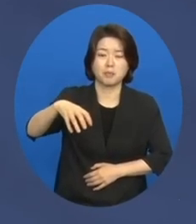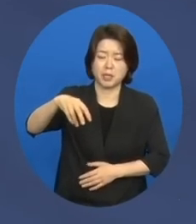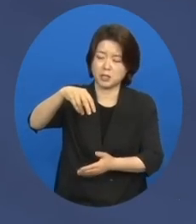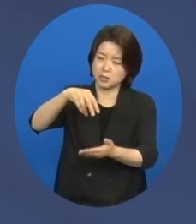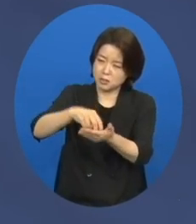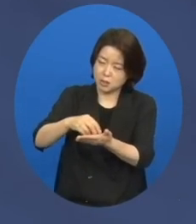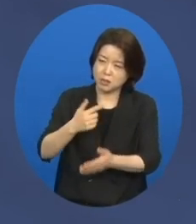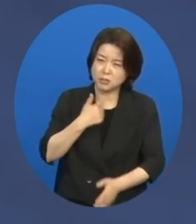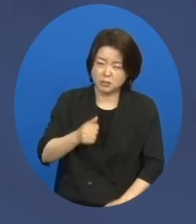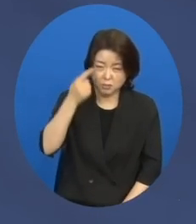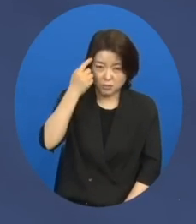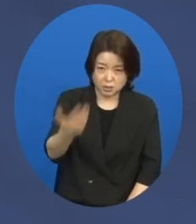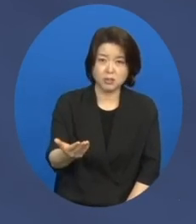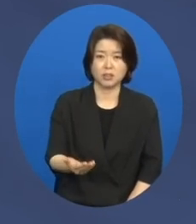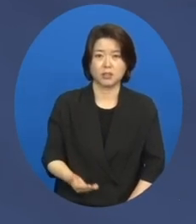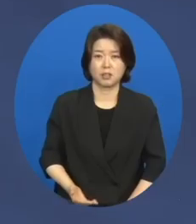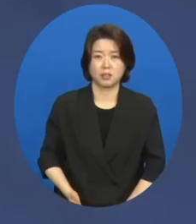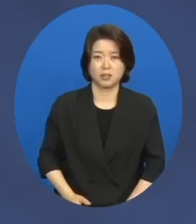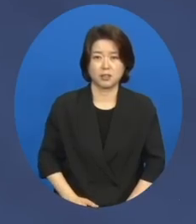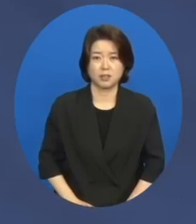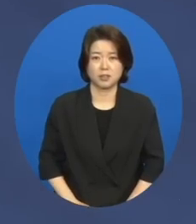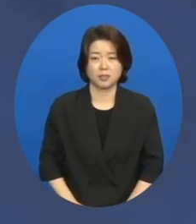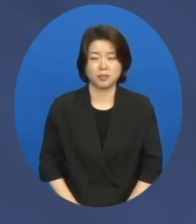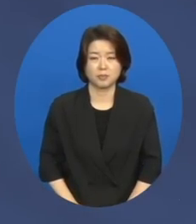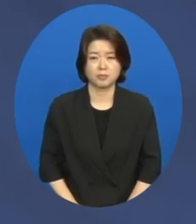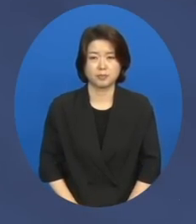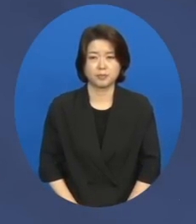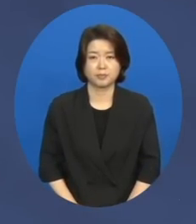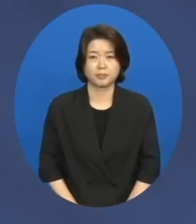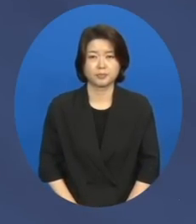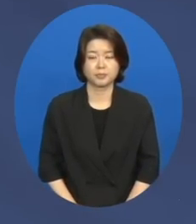보신 적이 있느냐 이 말이에요.